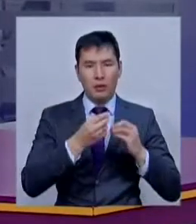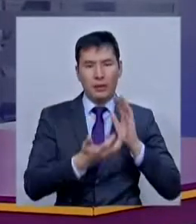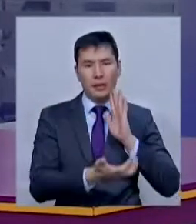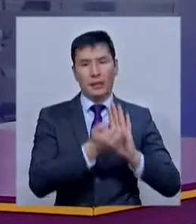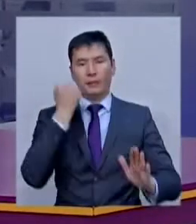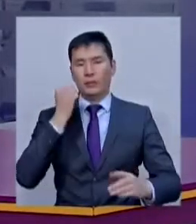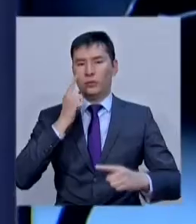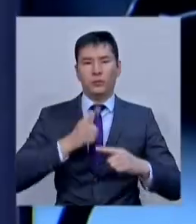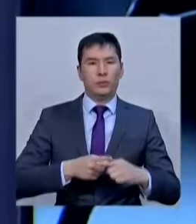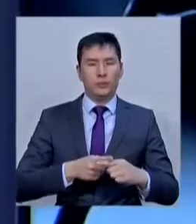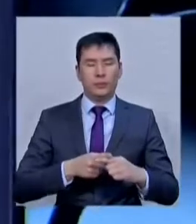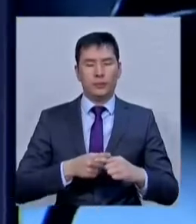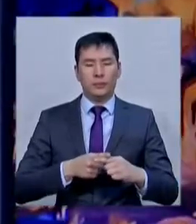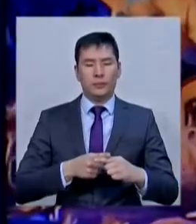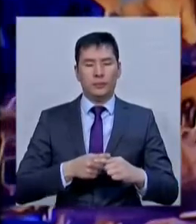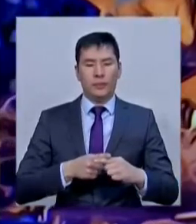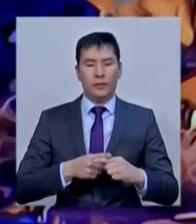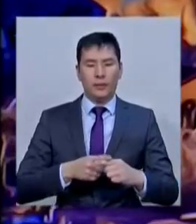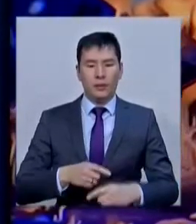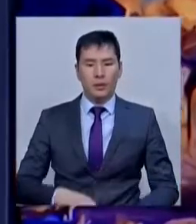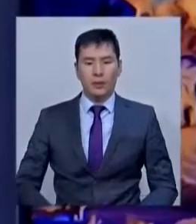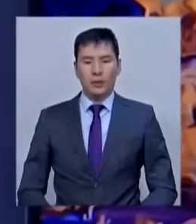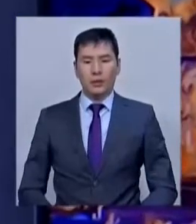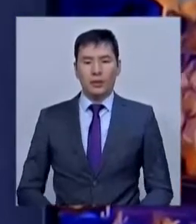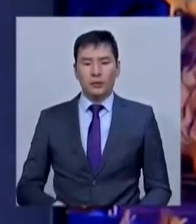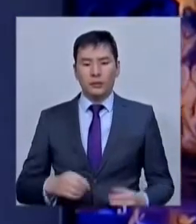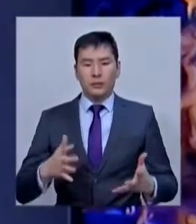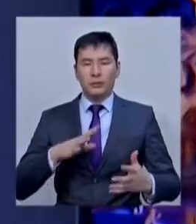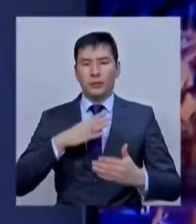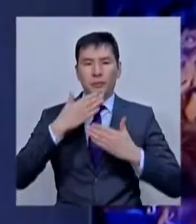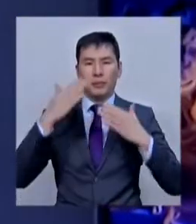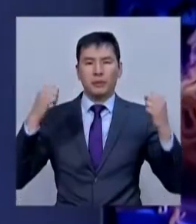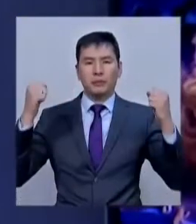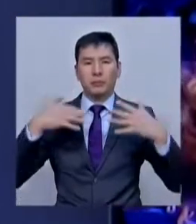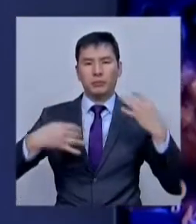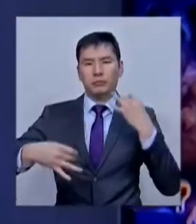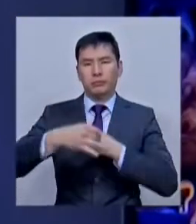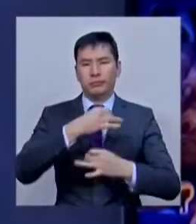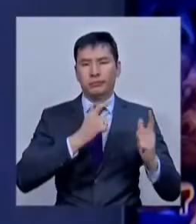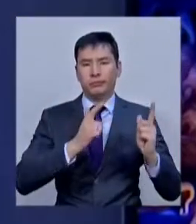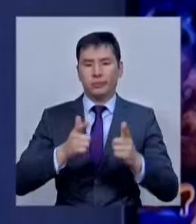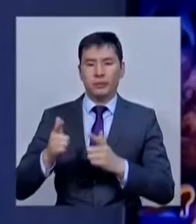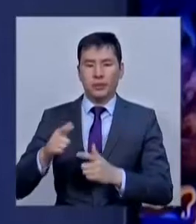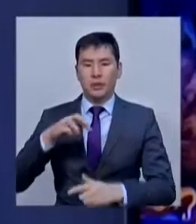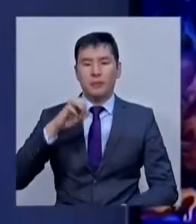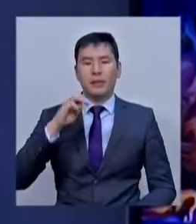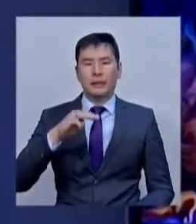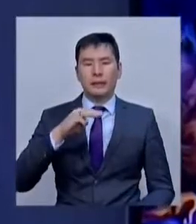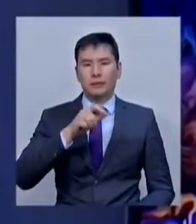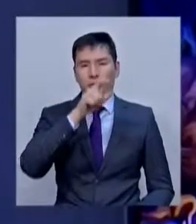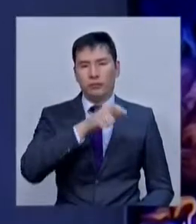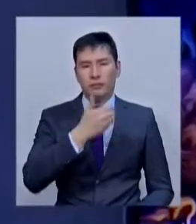қалады дейді сарапшылар. ОПЕК елдерінің соңғы отырысындағы келісім жөнінде Мақсат Халықмырзаның пікірін